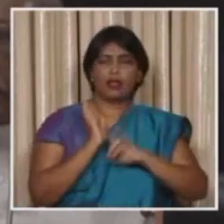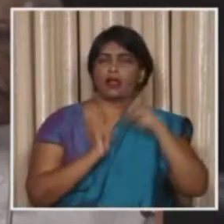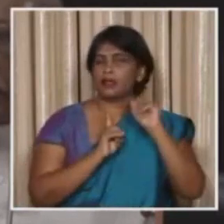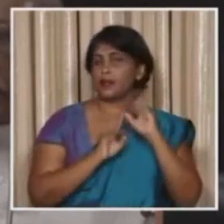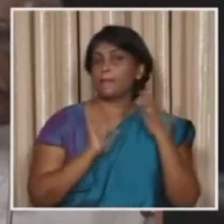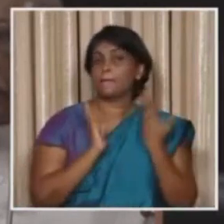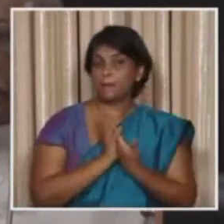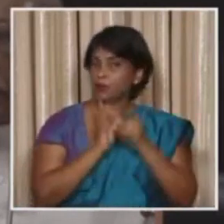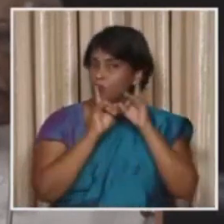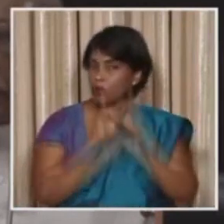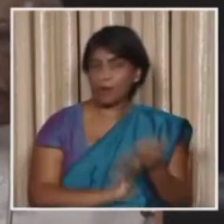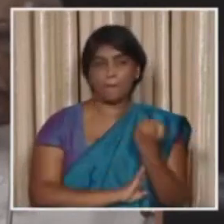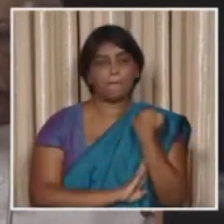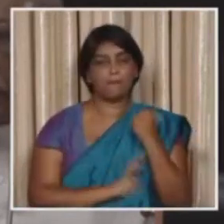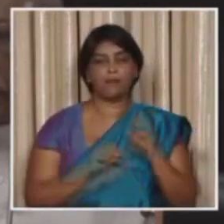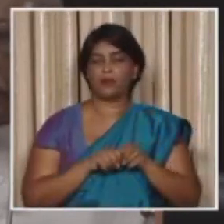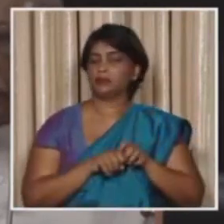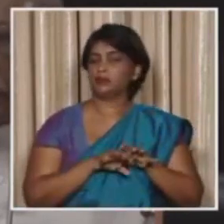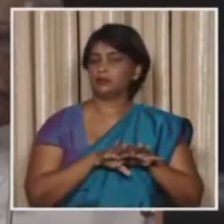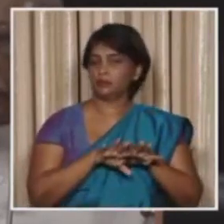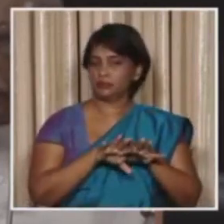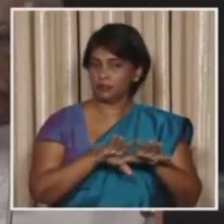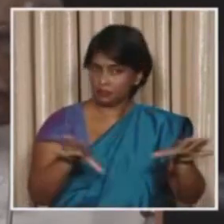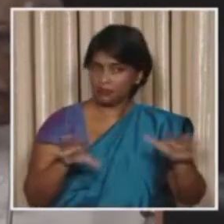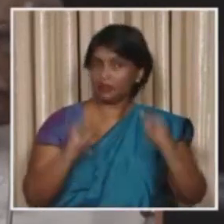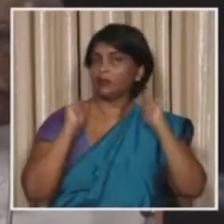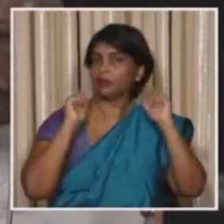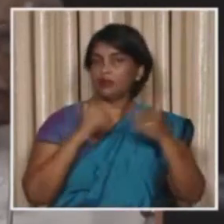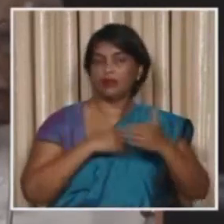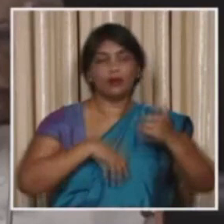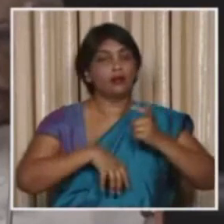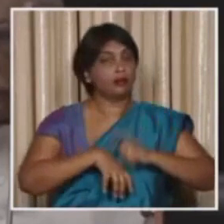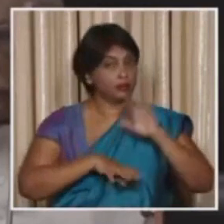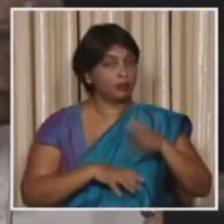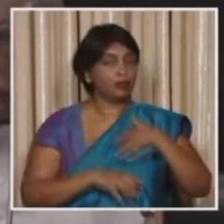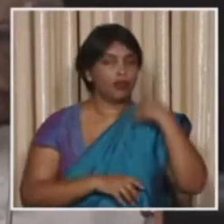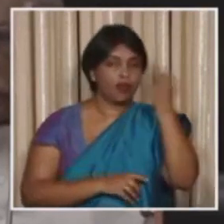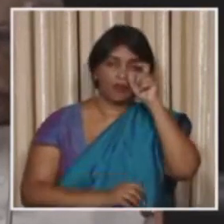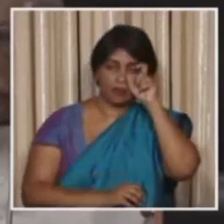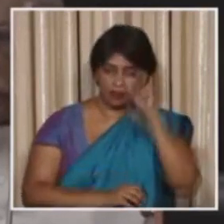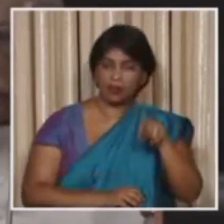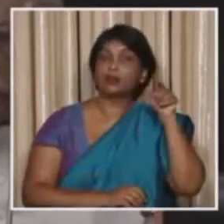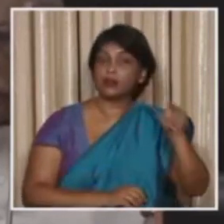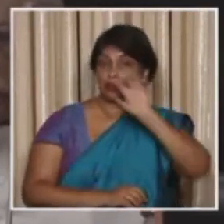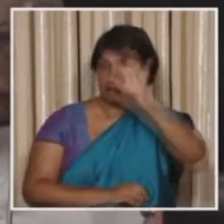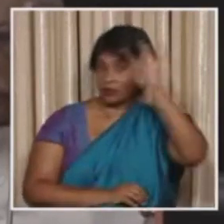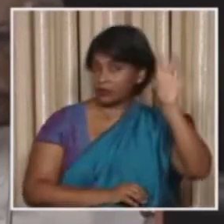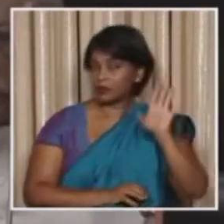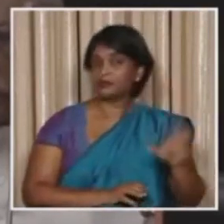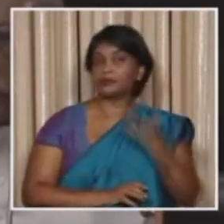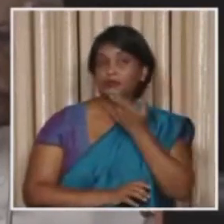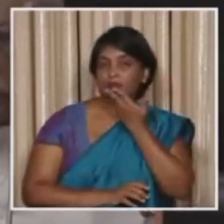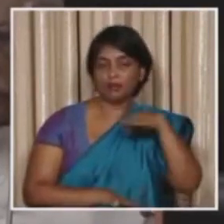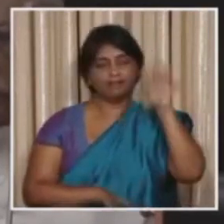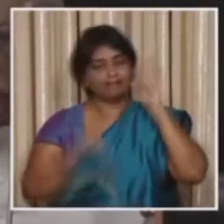ප්‍රතිපත්තියක් යටතේ බලය විමධිගත කර ගැනීම සාර්ථක කරගත් අවස්ථා ගැන අපි සොයා බලමු. ඒ රටවලින් පාඩම්